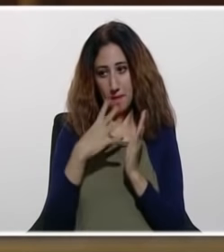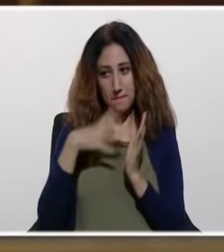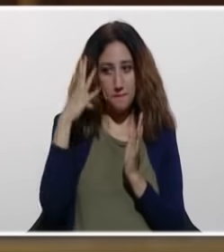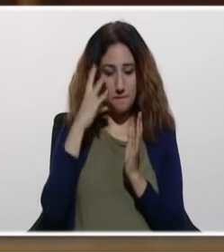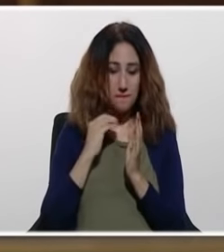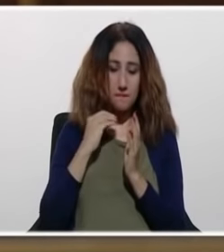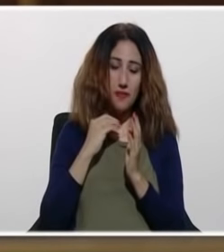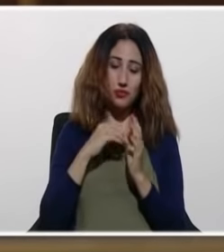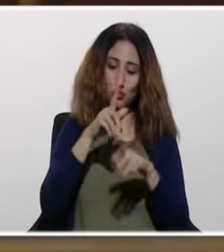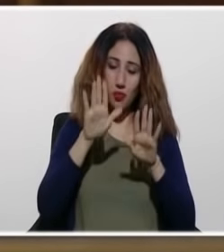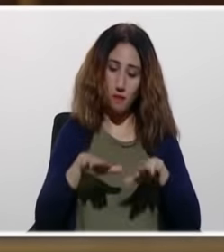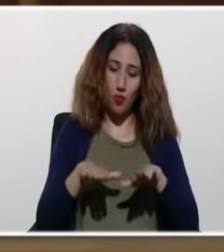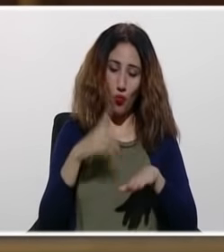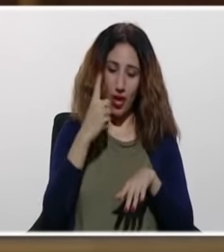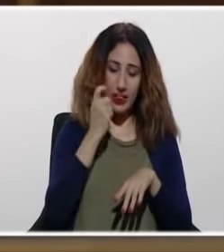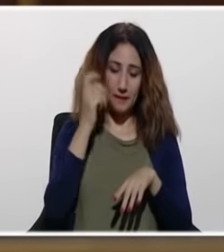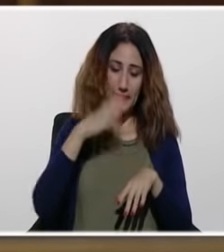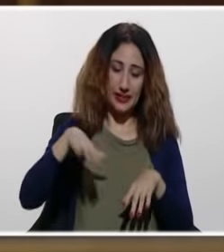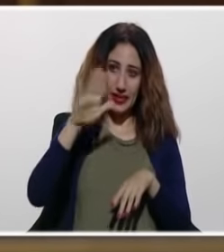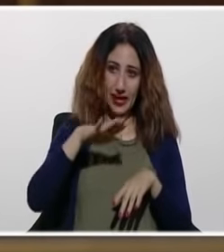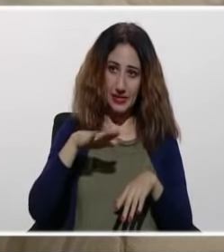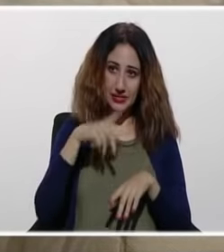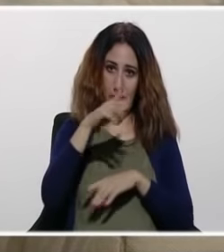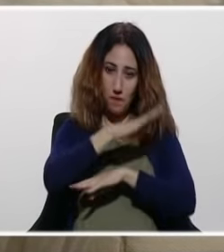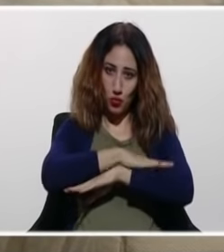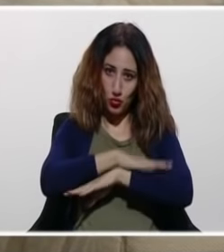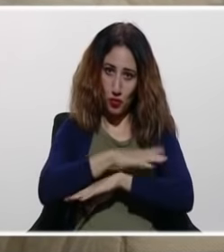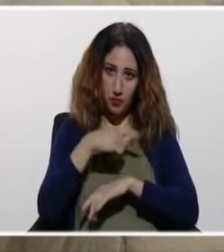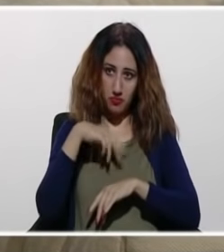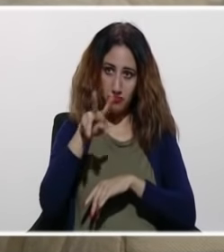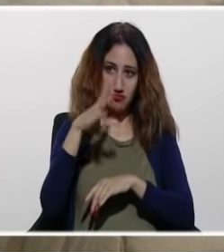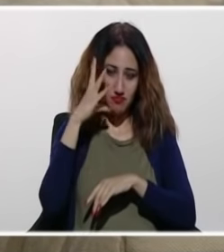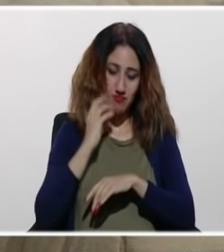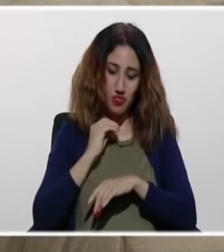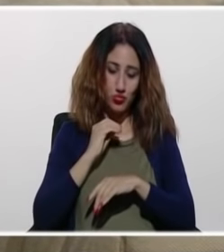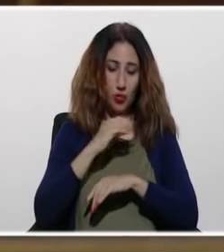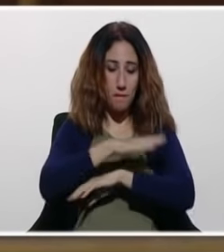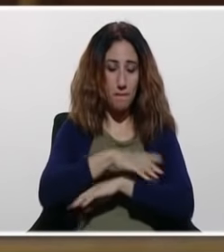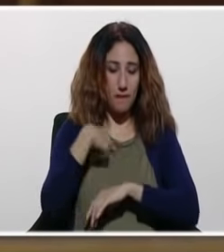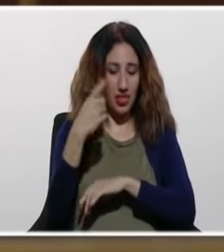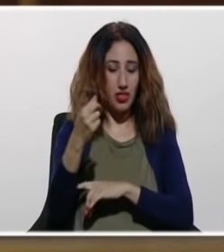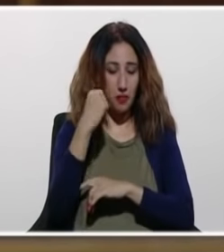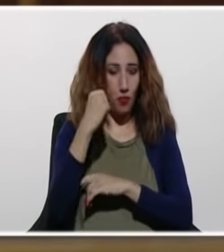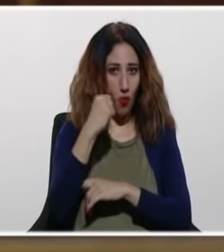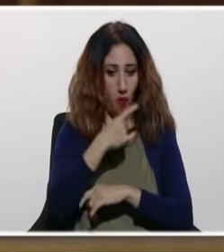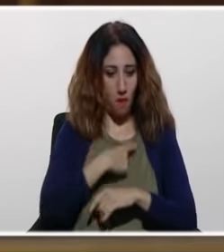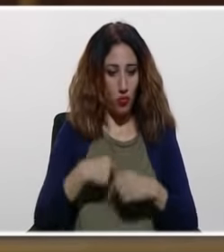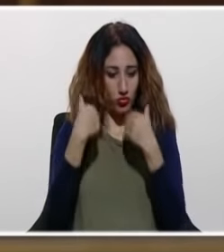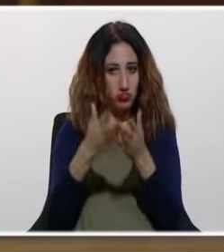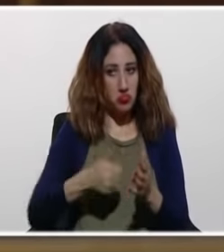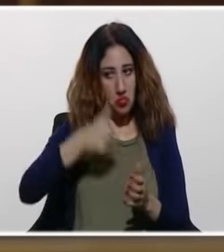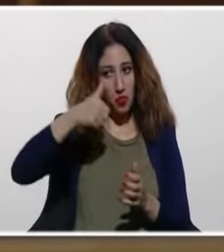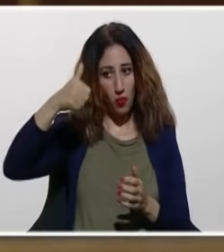جدا بوجودك معايا النهارده، واحد من الناس، انت واحده من الناس المحترمين اللي احنا بنقدرها وبنحترم البطولات اللي هي